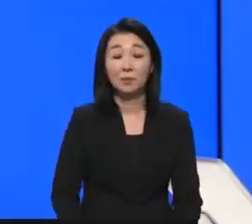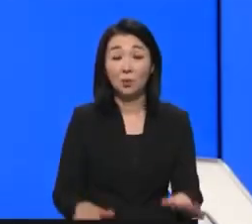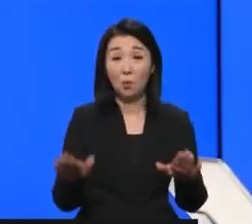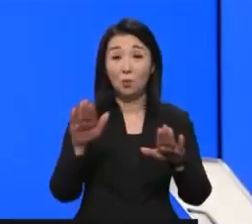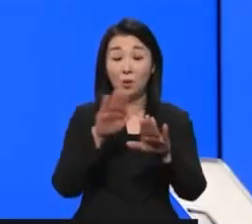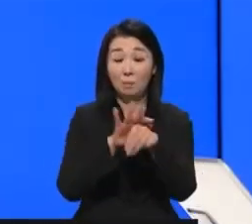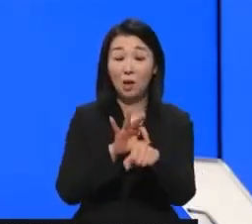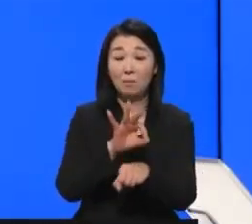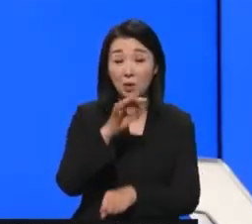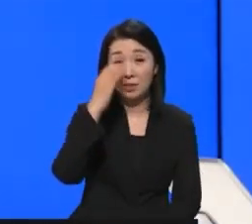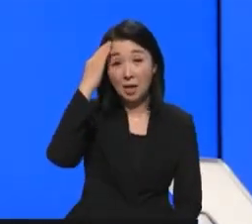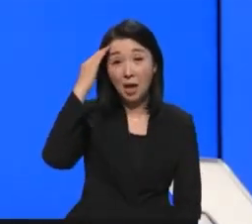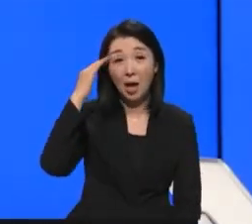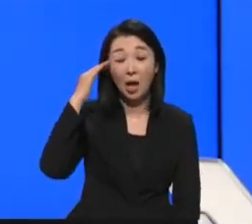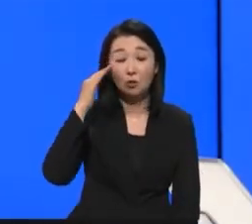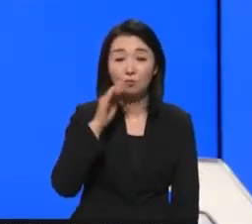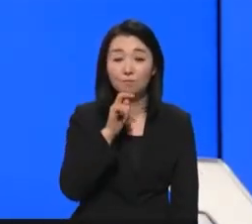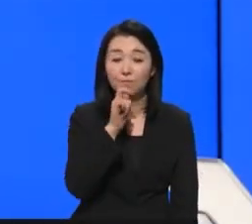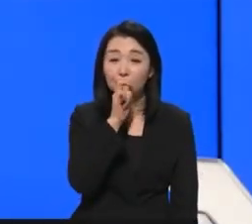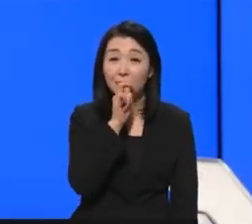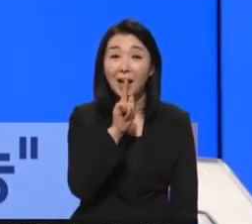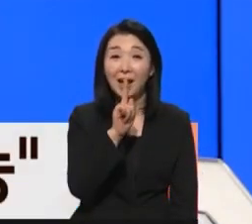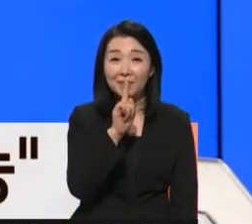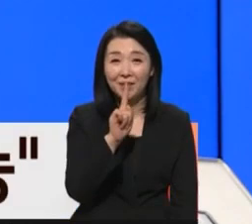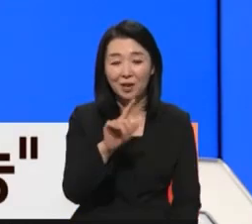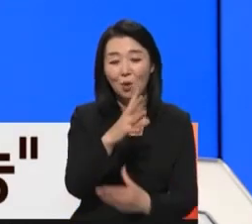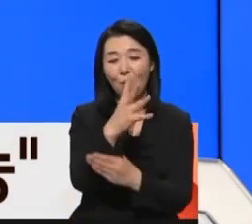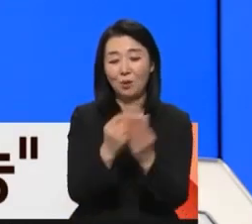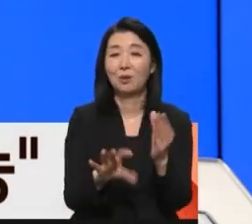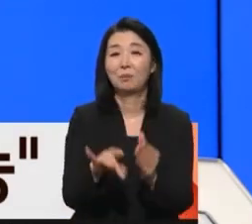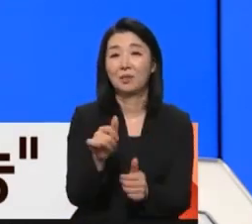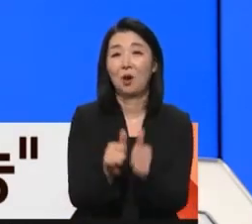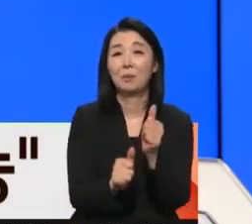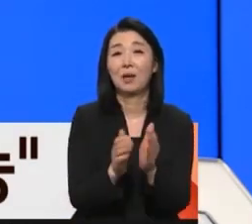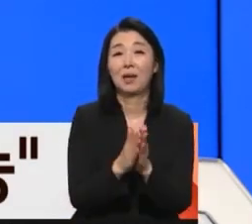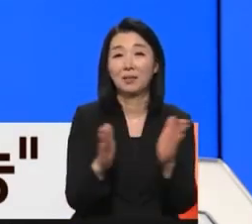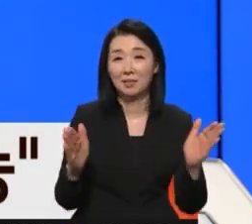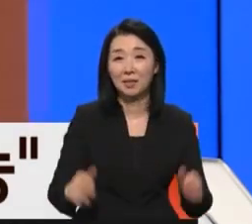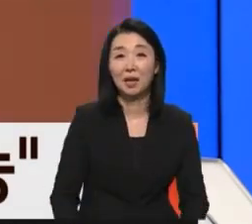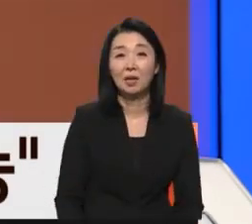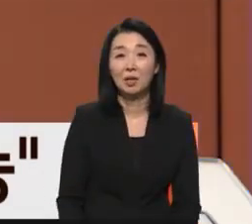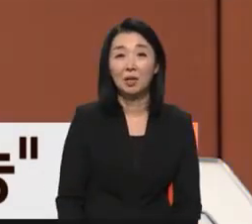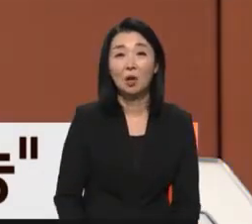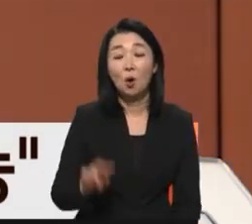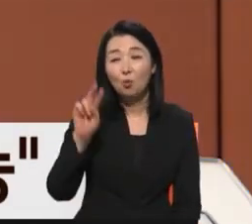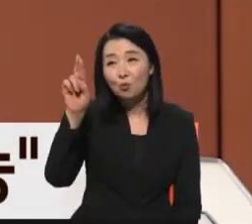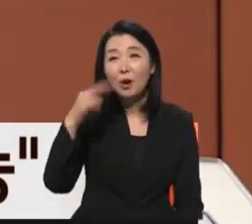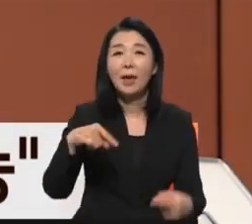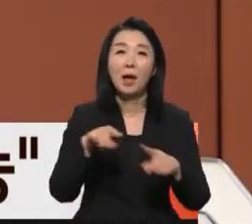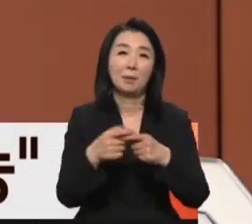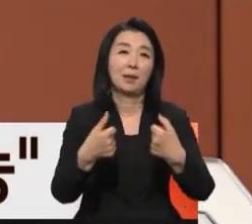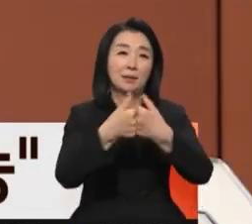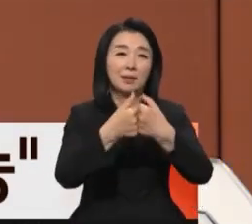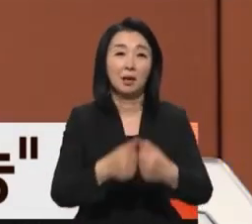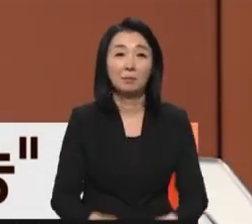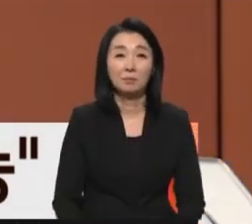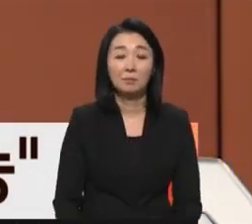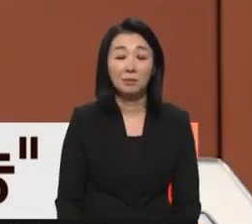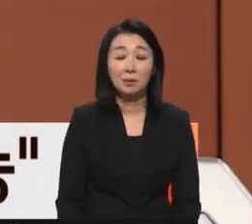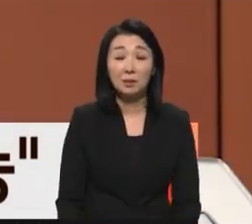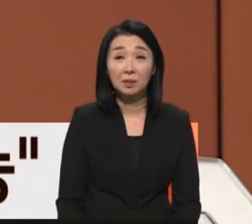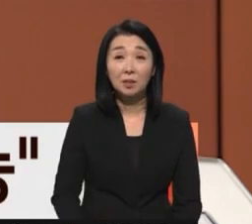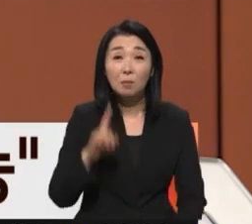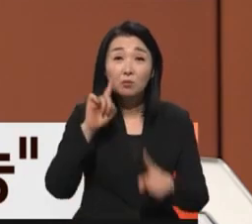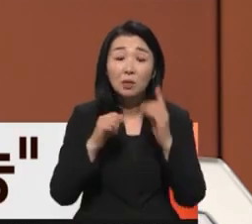오늘 밤 10시 우리나라의 카타르 월드컵 첫 경기가 시작이 됩니다 남미의 전통 강호 우루과이와 승부를 펼치게 되는데요 부상으로 안면